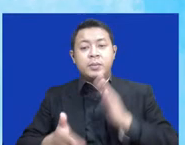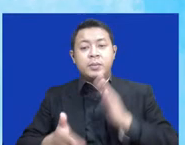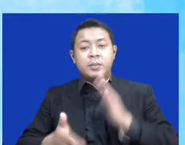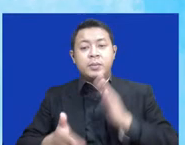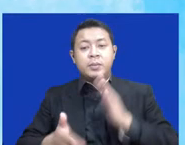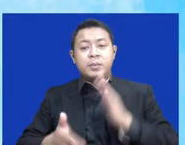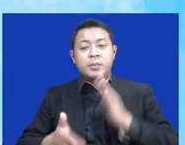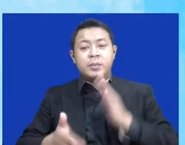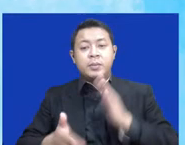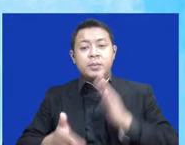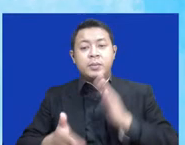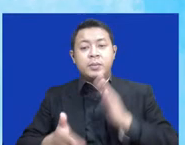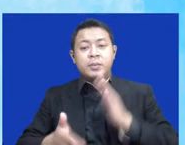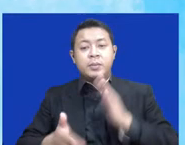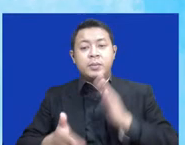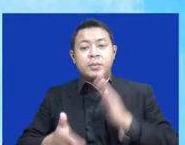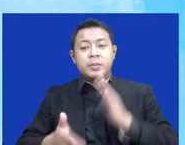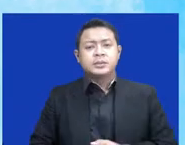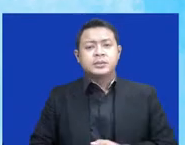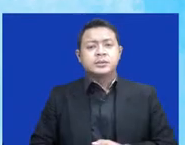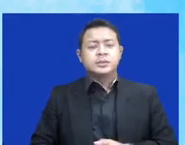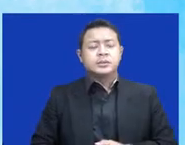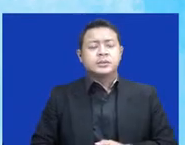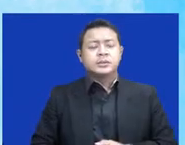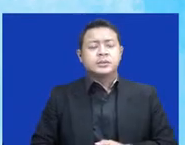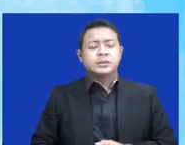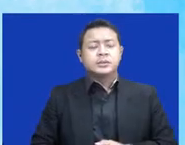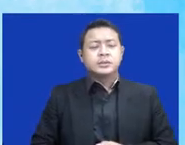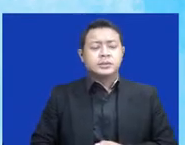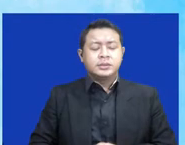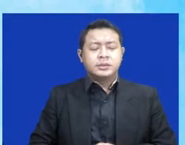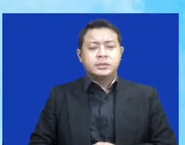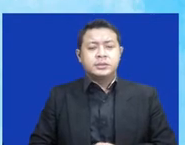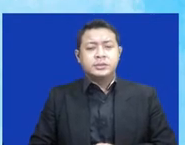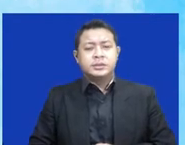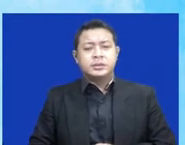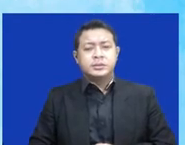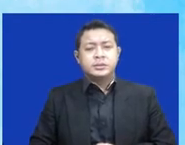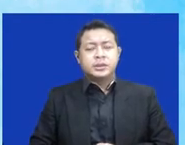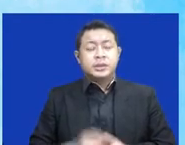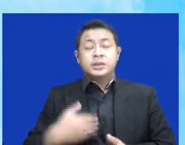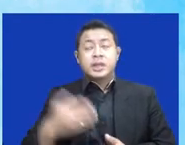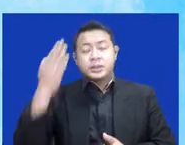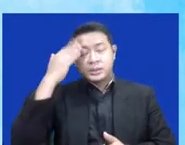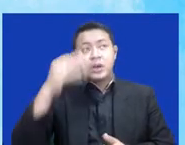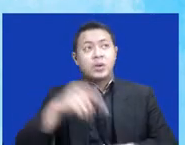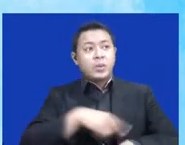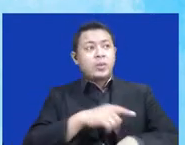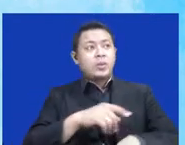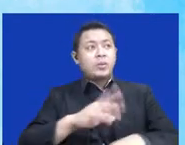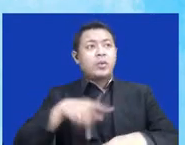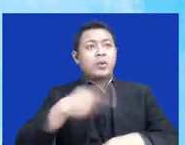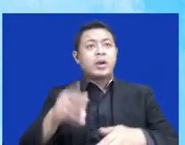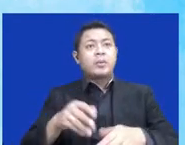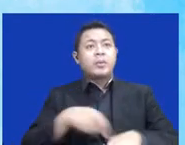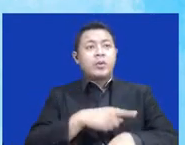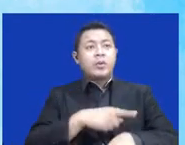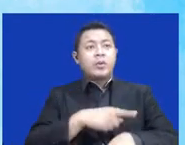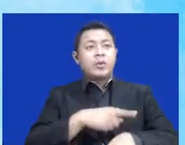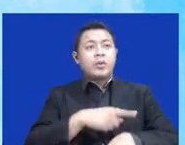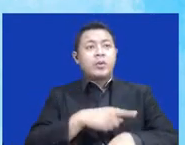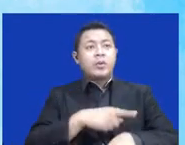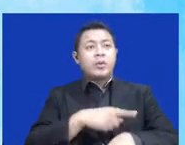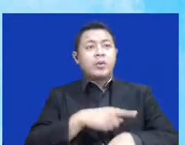itu peluncuran perdana Young Health Program. Jadi begitu tahu sekarang diperpanjang untuk 2021 sampai